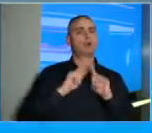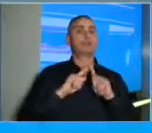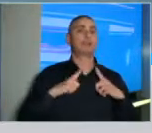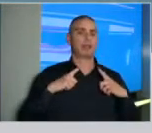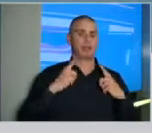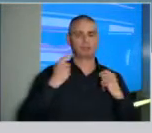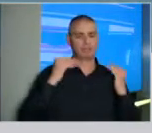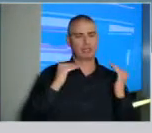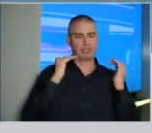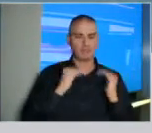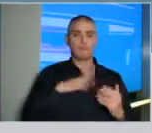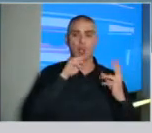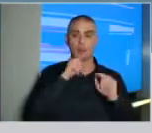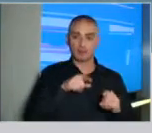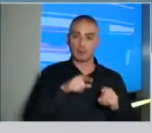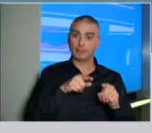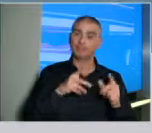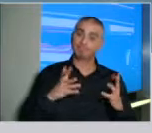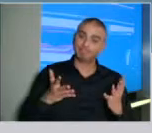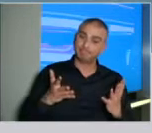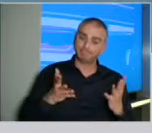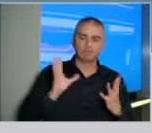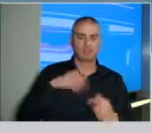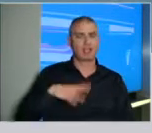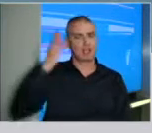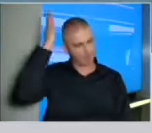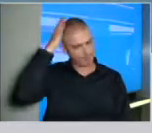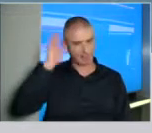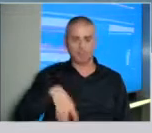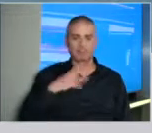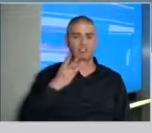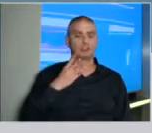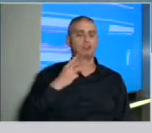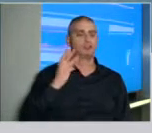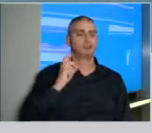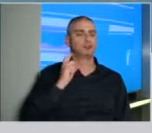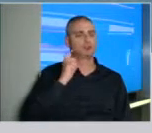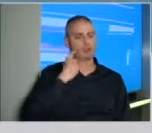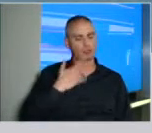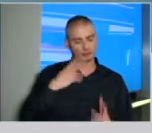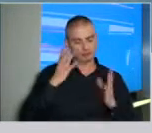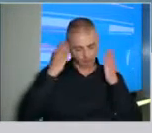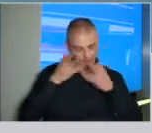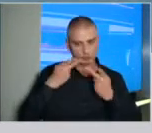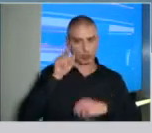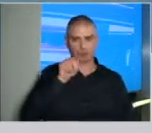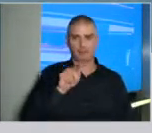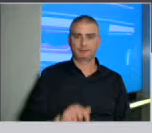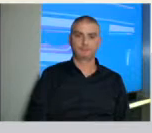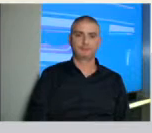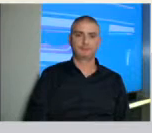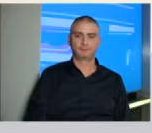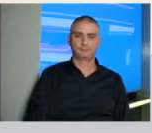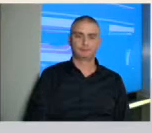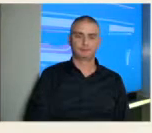חיים, קצת פחות מדברים עליהם, ובנט ושקד רוצים שהפוקוס יחזור אליהם. הנה.